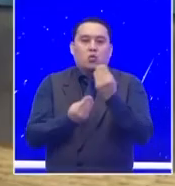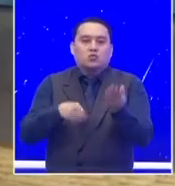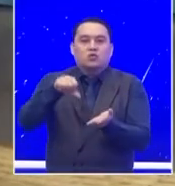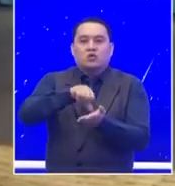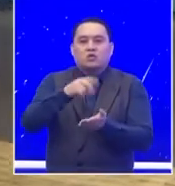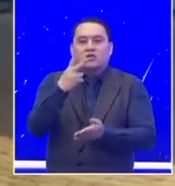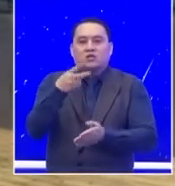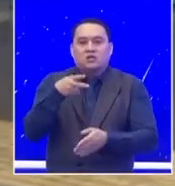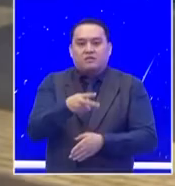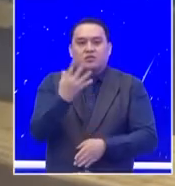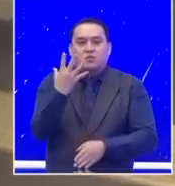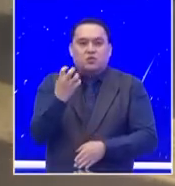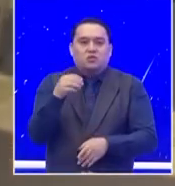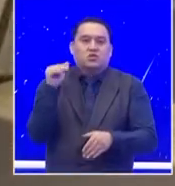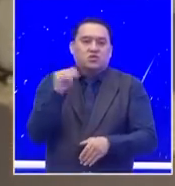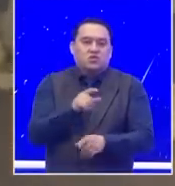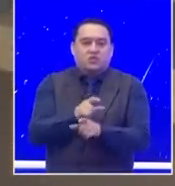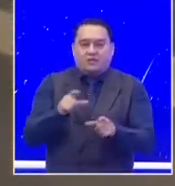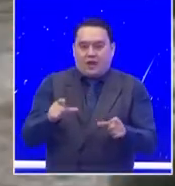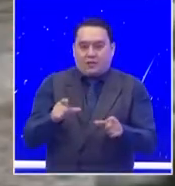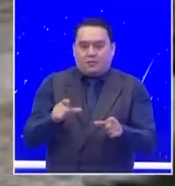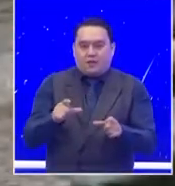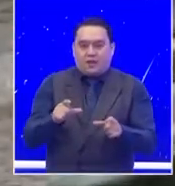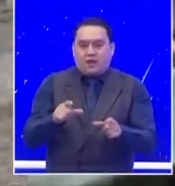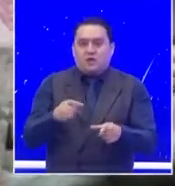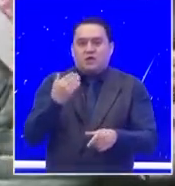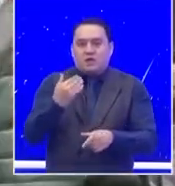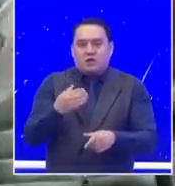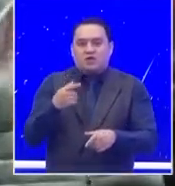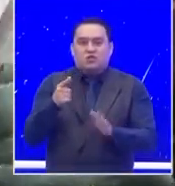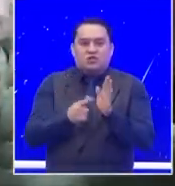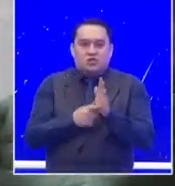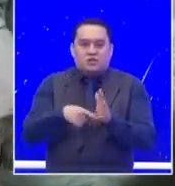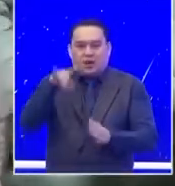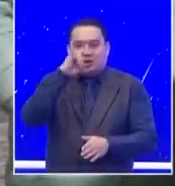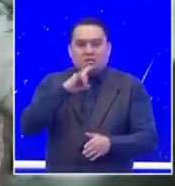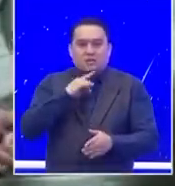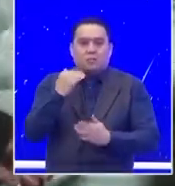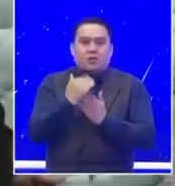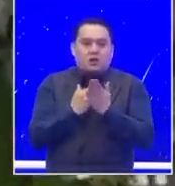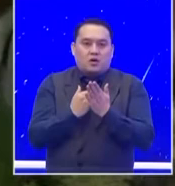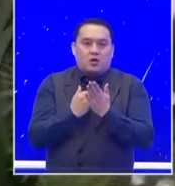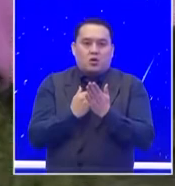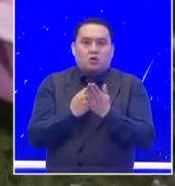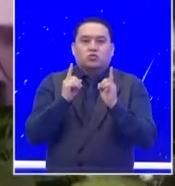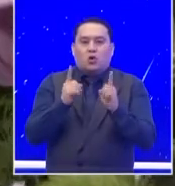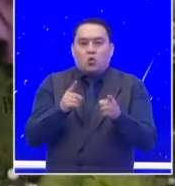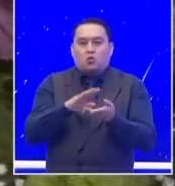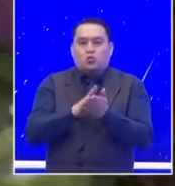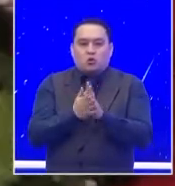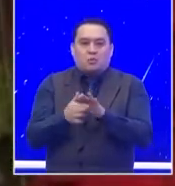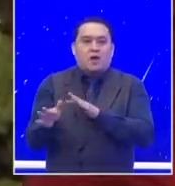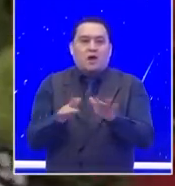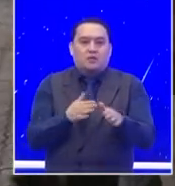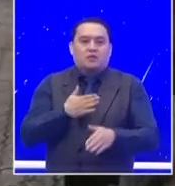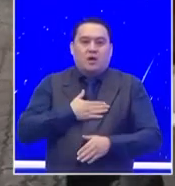принимали участие около 2500 человек, в их числе и 7 юных казахстанских программистов. Согласно условиям